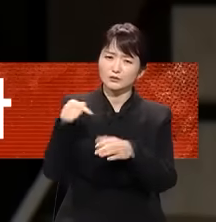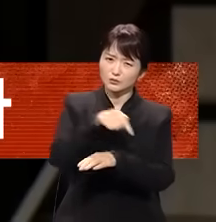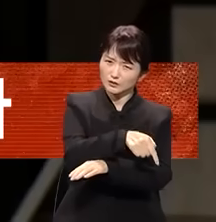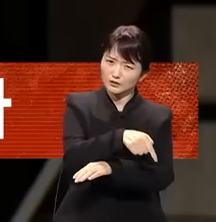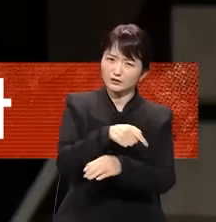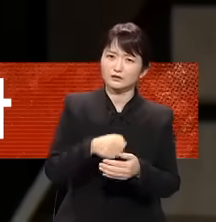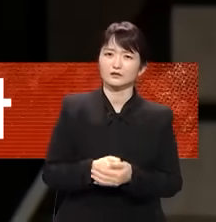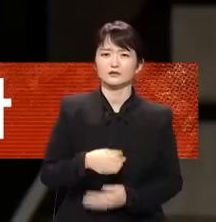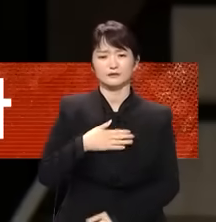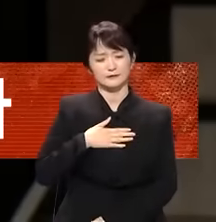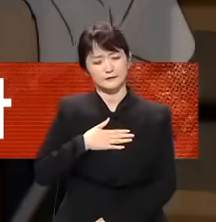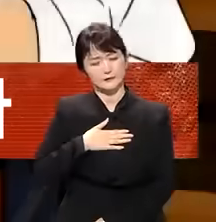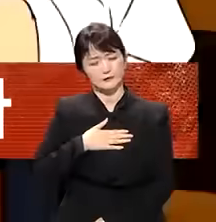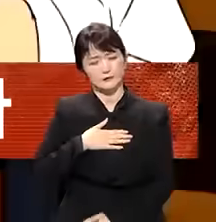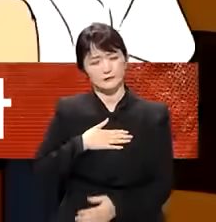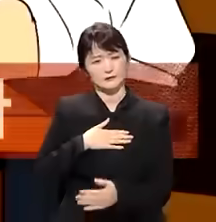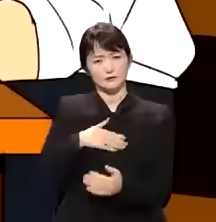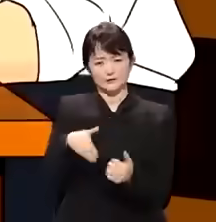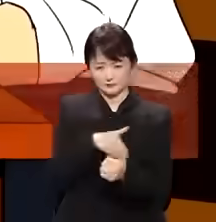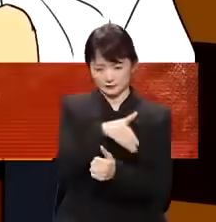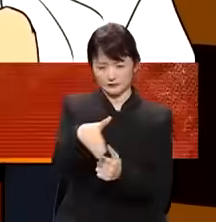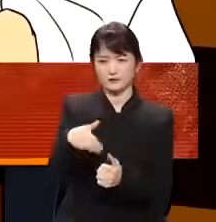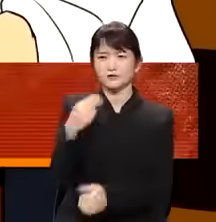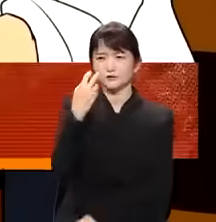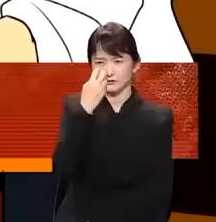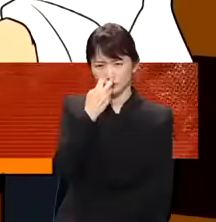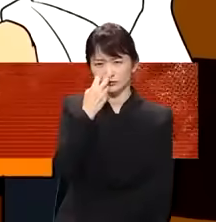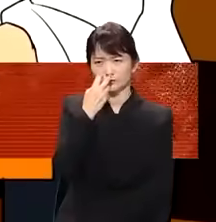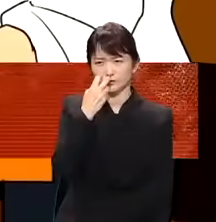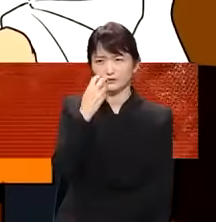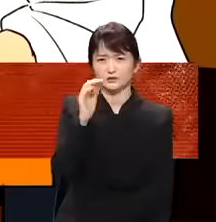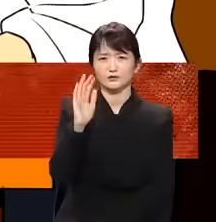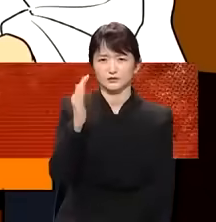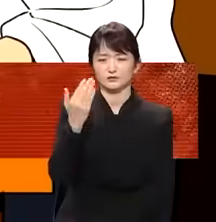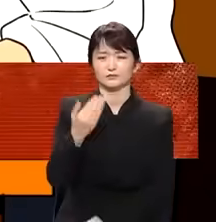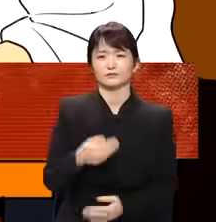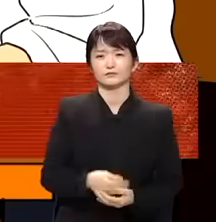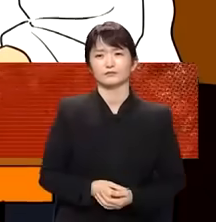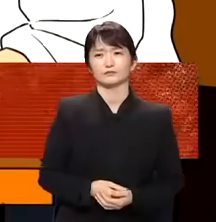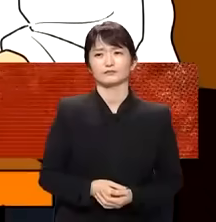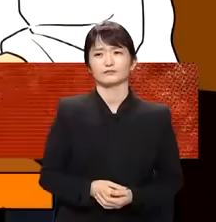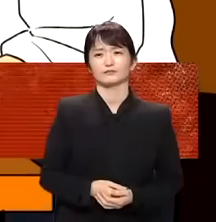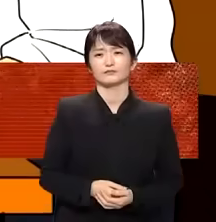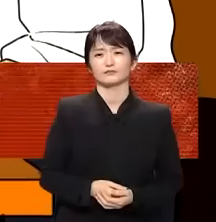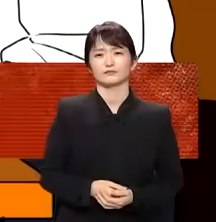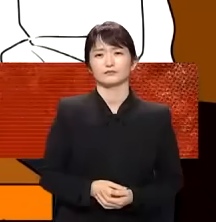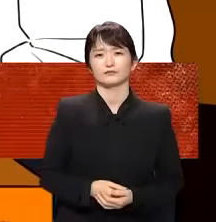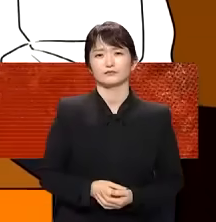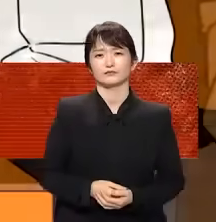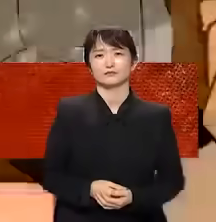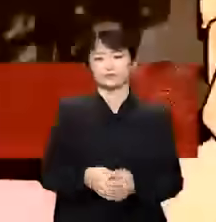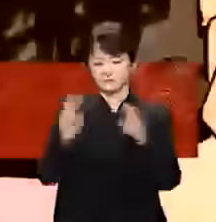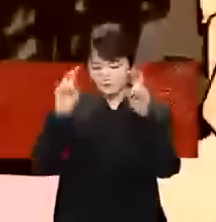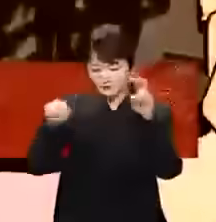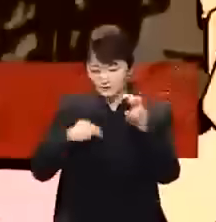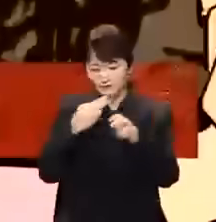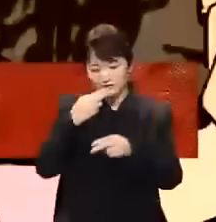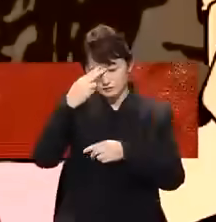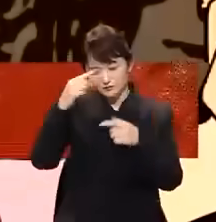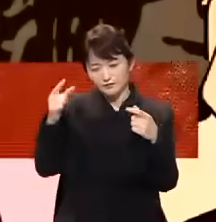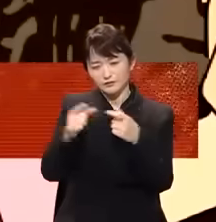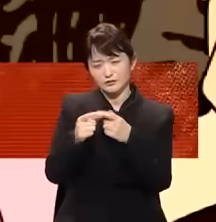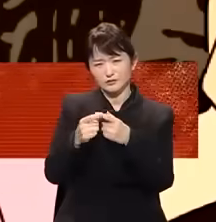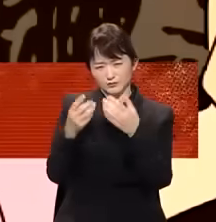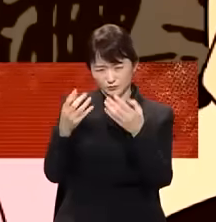어떤 좀 정서적인 것도 챙겨 줘야 될 거 같고 뭐 그런 상태가 된 거죠 그런데다가 이제 뭐 회식도 많은 거예요 그러니까 뭐